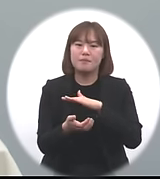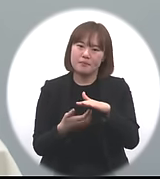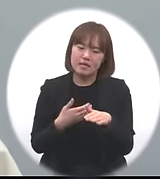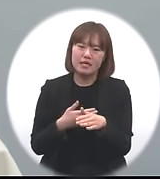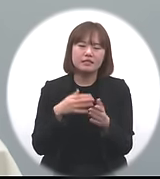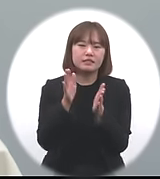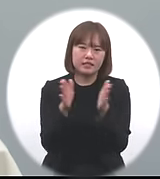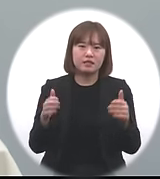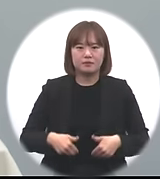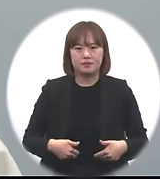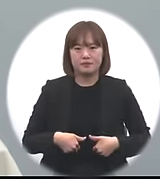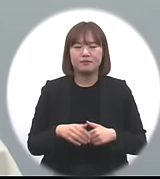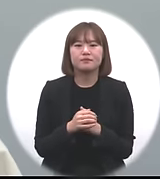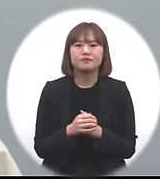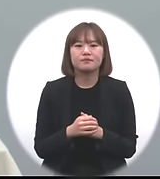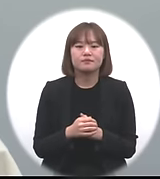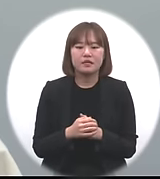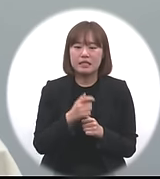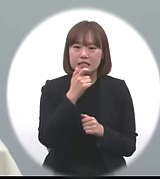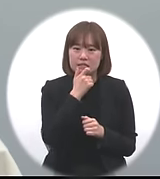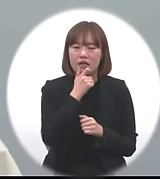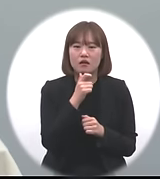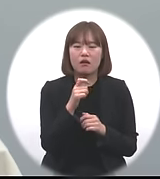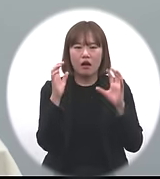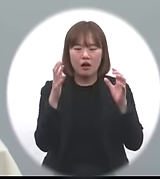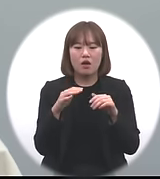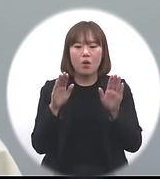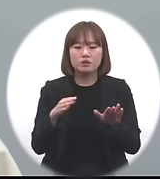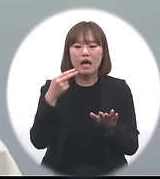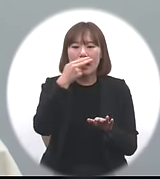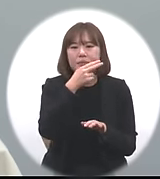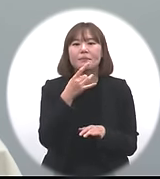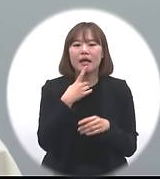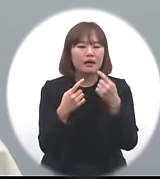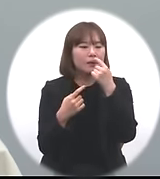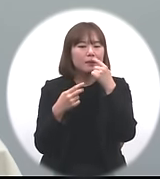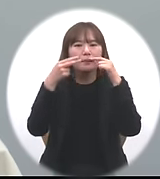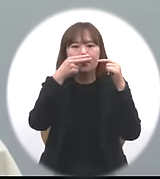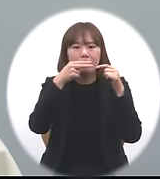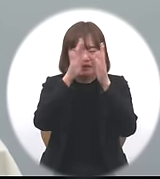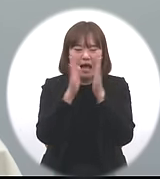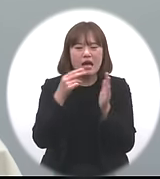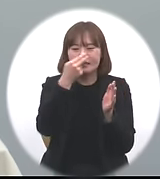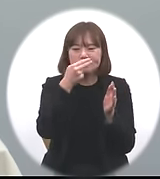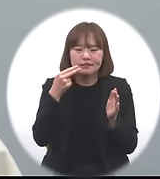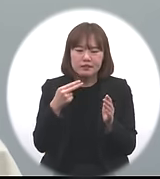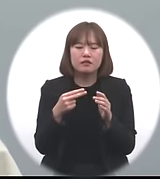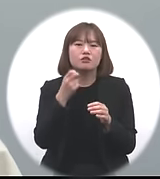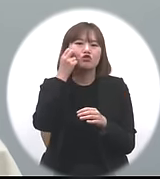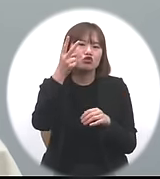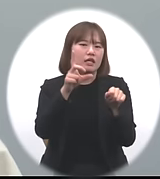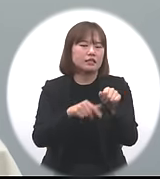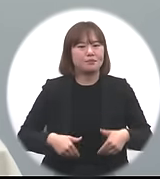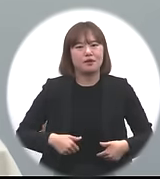미리미리 시작하셔야 된다는 겁니다. 싫어하는 애들은요, 오늘은 앞니 하나만 닦는 거예요. 애 이를 전체 다 닦아주려면 두